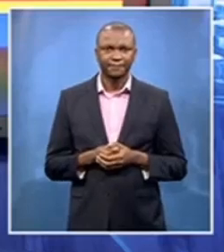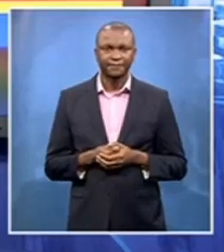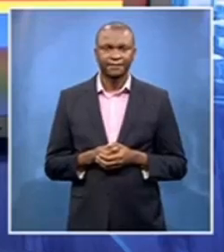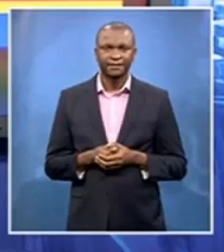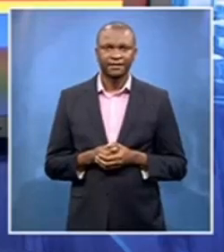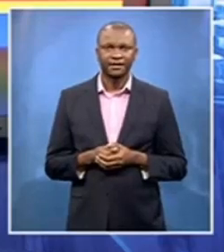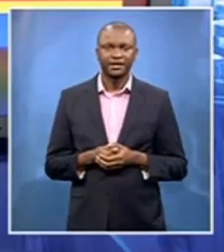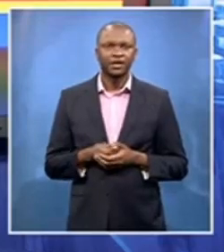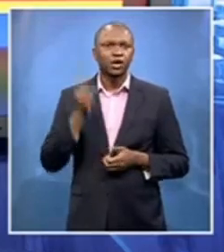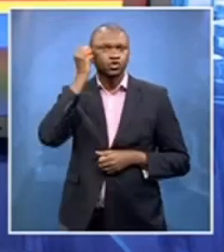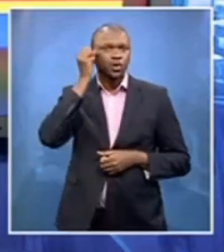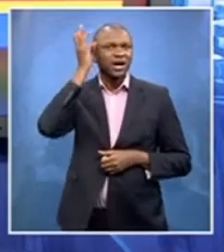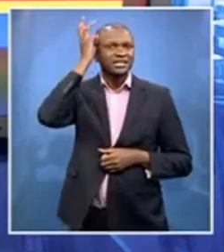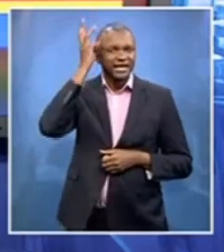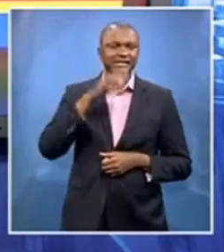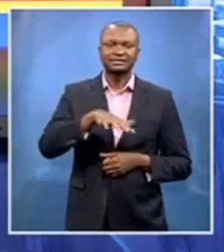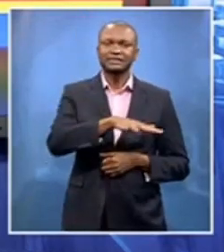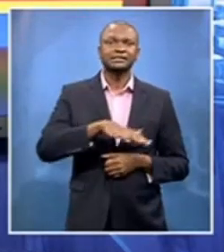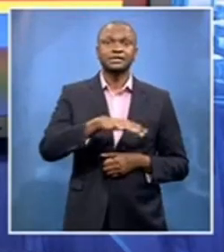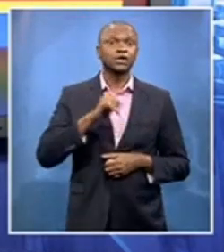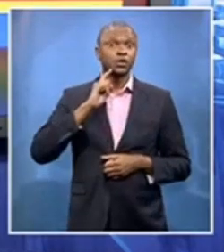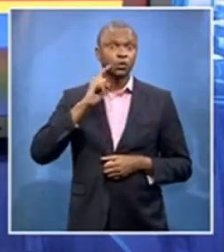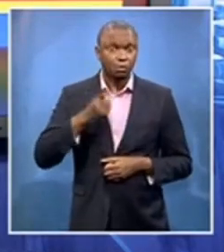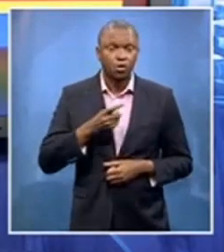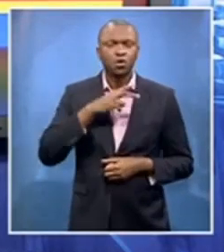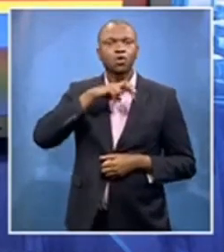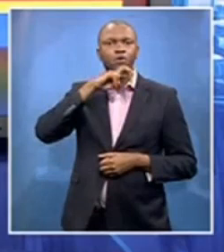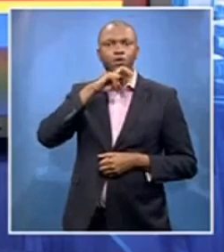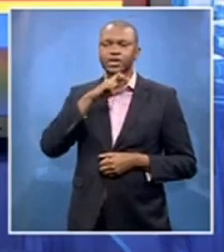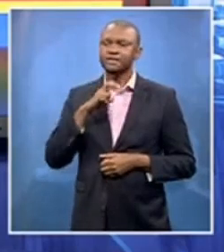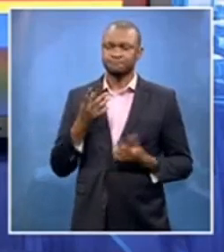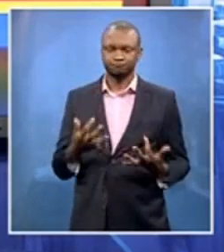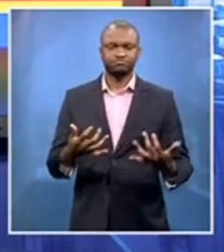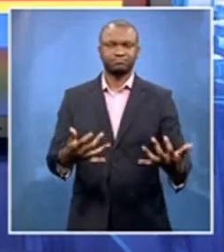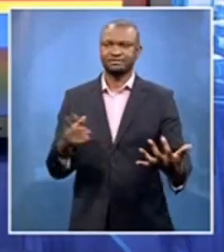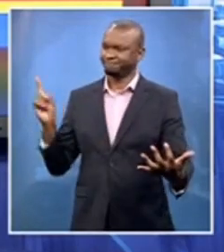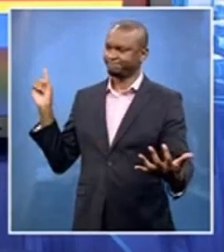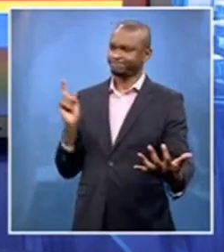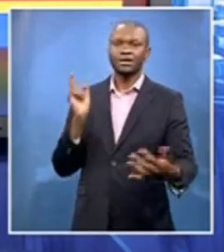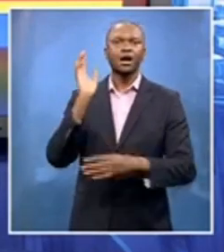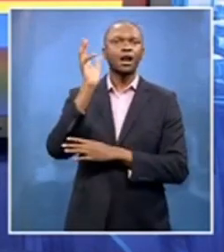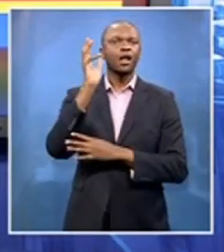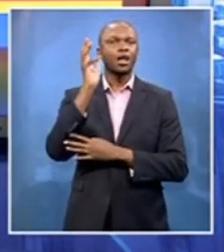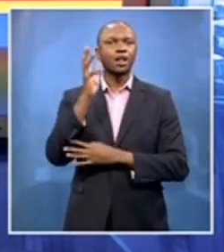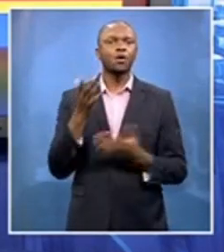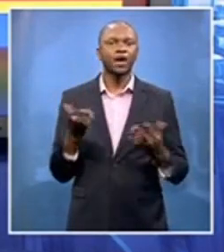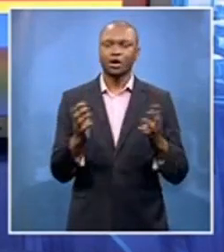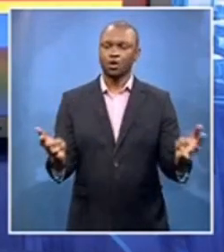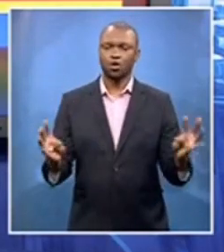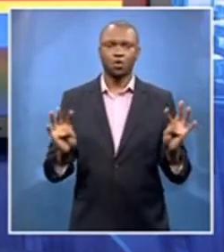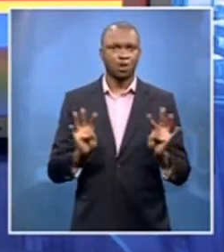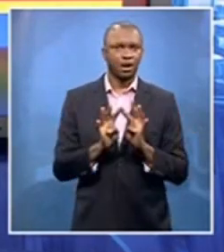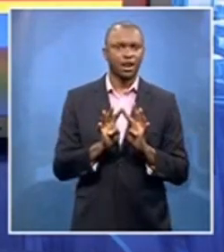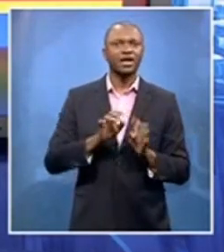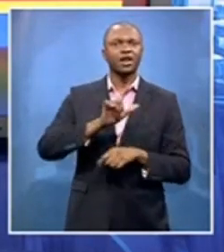Ingwenyama yeMswati, iNkhosi, Mswati, wesitsatfu, lilanga lakusasa, ubite, sonkhe, sive, kutsi, sihlangene, esibayeni, eLudzidzini. Nanobe, ngabe, simo, selitulu, sinjani, tindzawo,